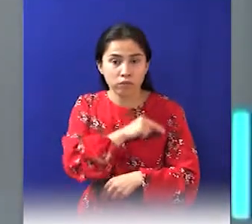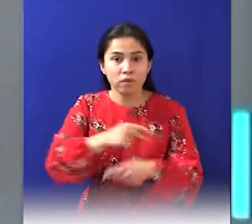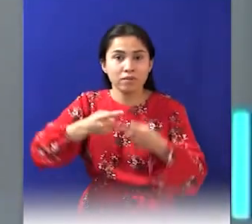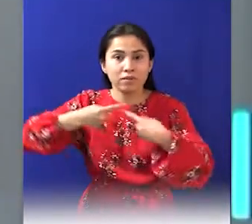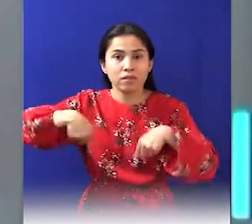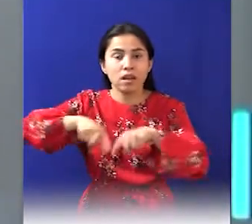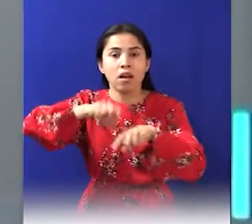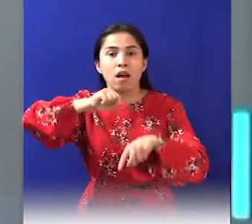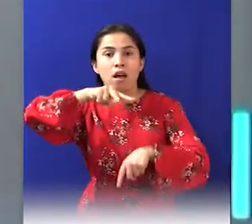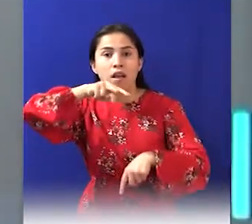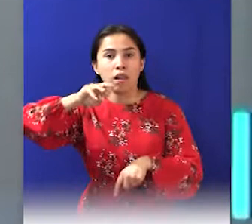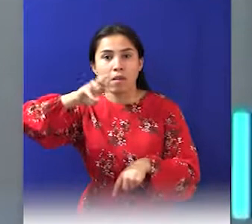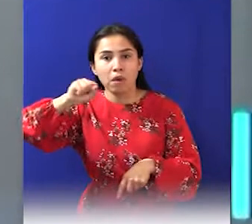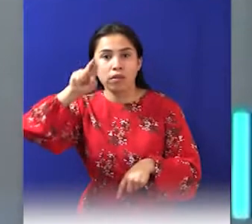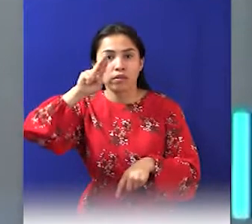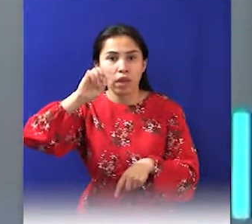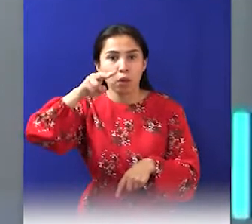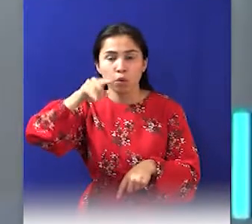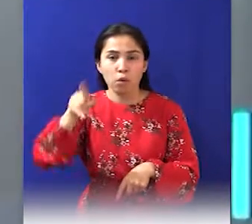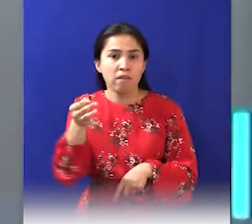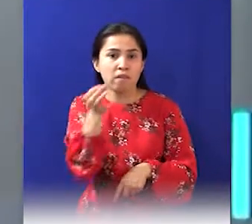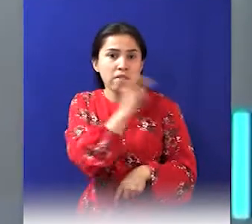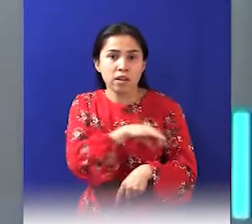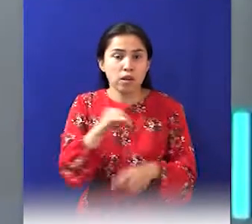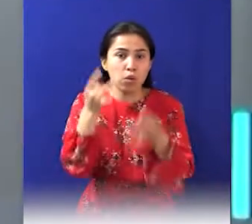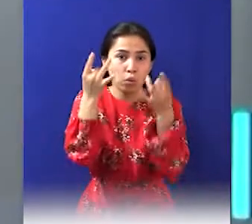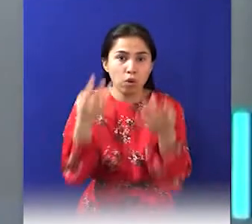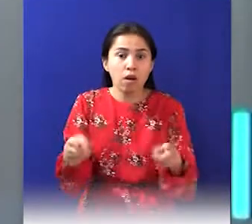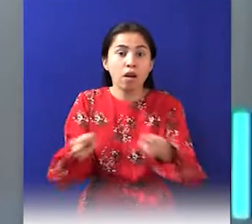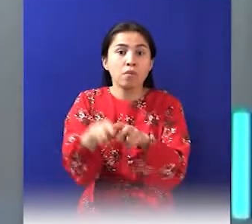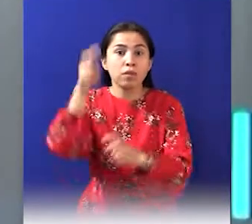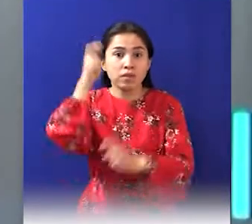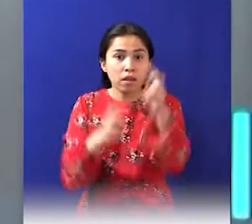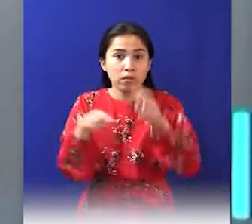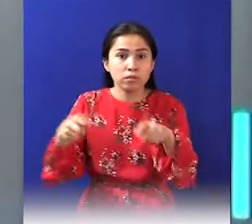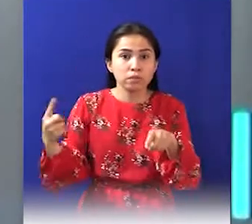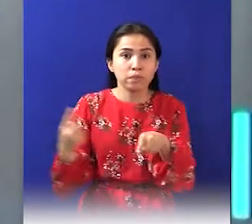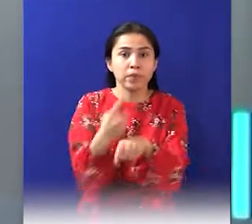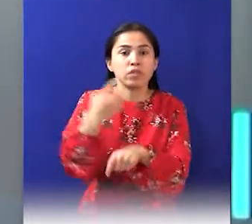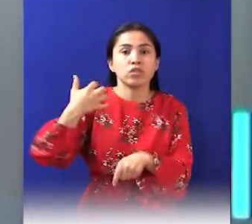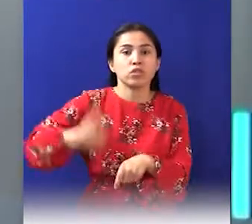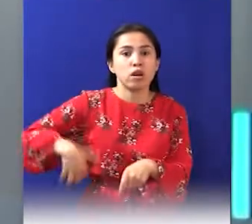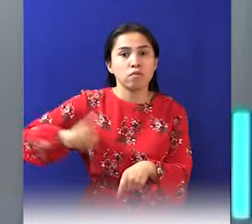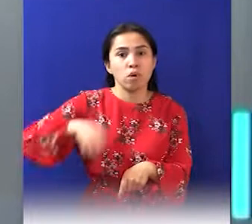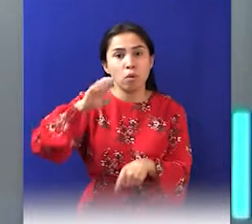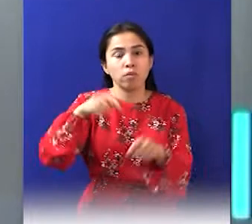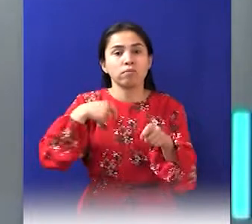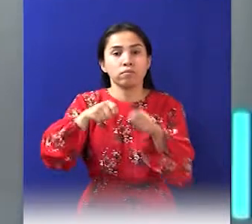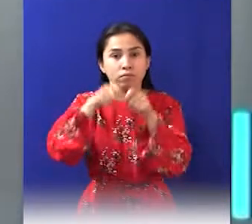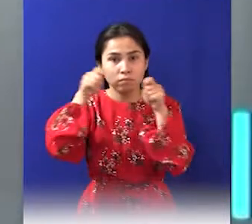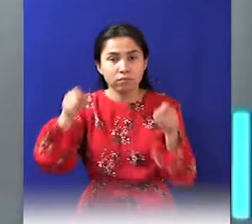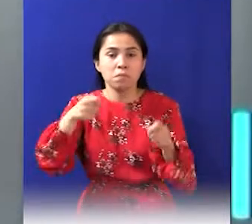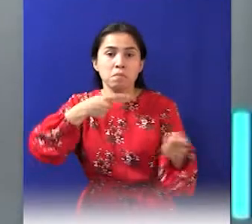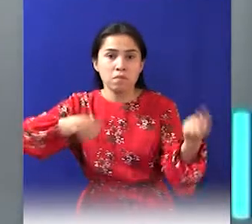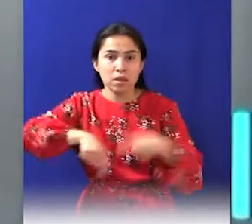қараған түніне сай келіп отыр. Діни наным бойынша қадыр түні сауаптар еселеніп жазылатын ерекше түн. Бірақ карантин шараларына